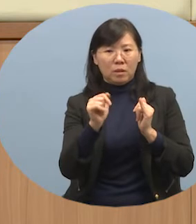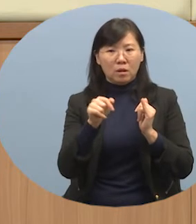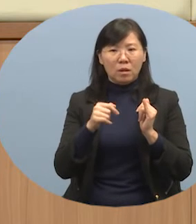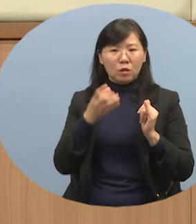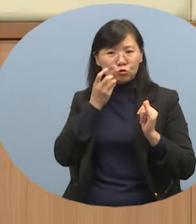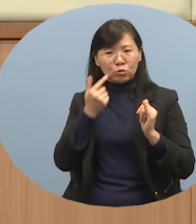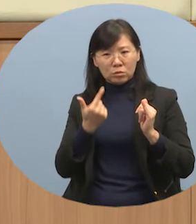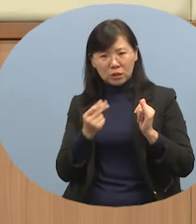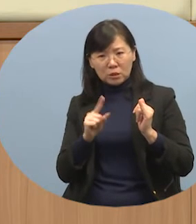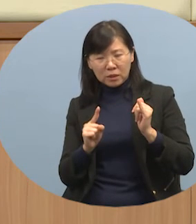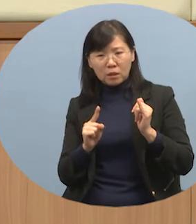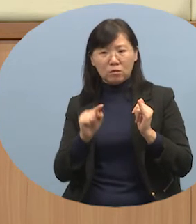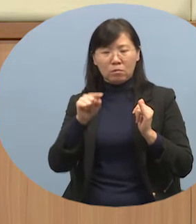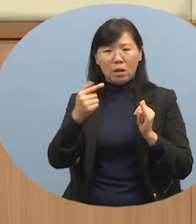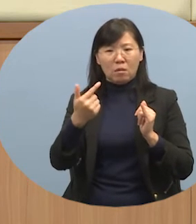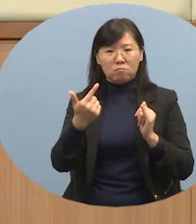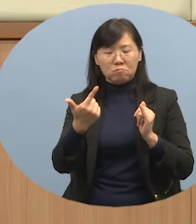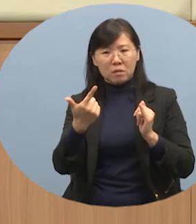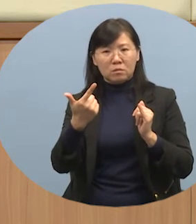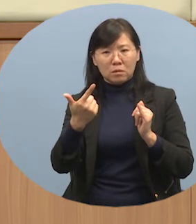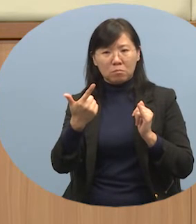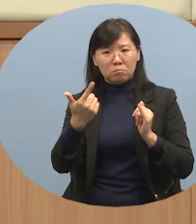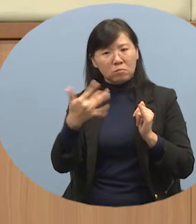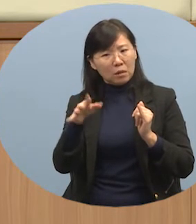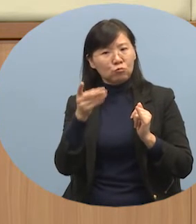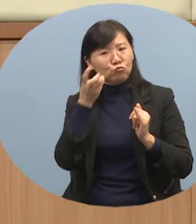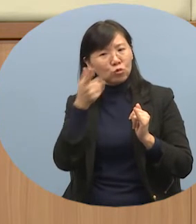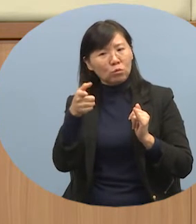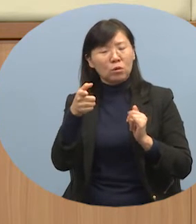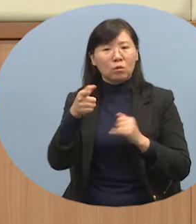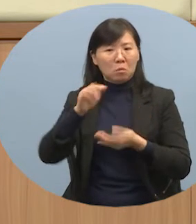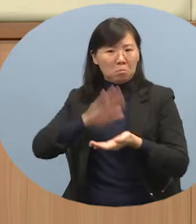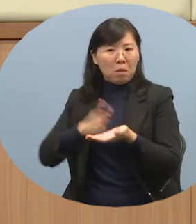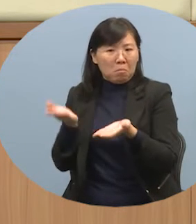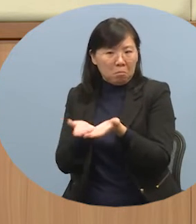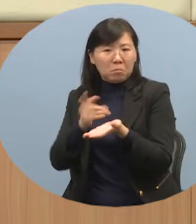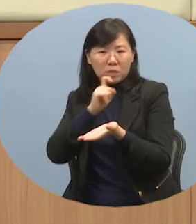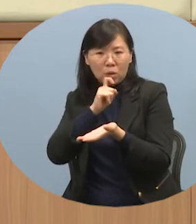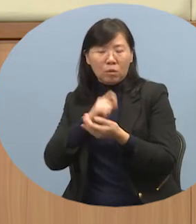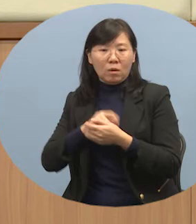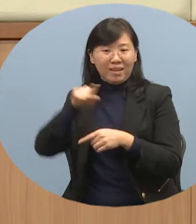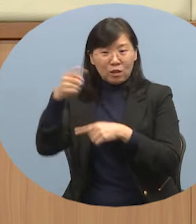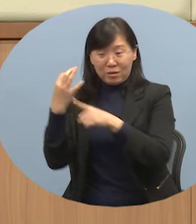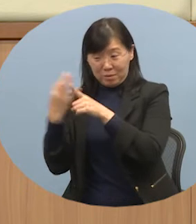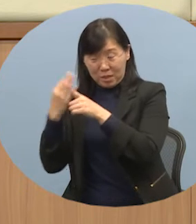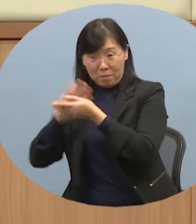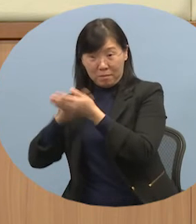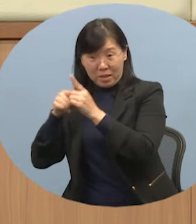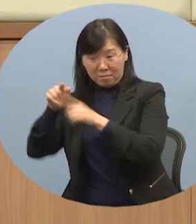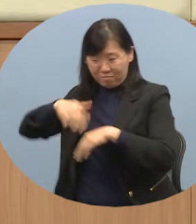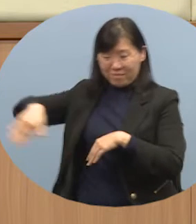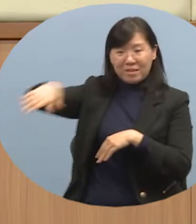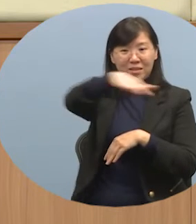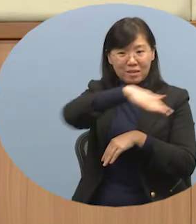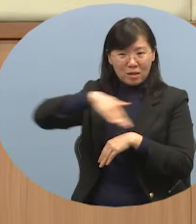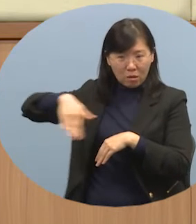同埋84歲，個測試咧都係初步陽性嘅。另外咧就有13名嘅病人咧係被列為密